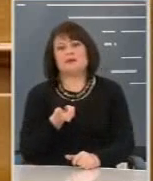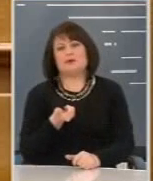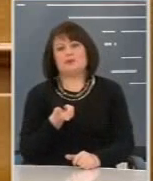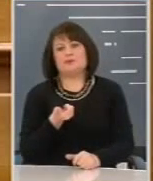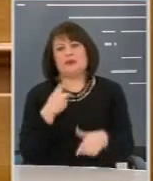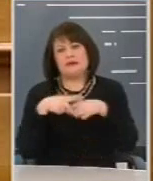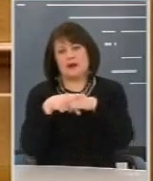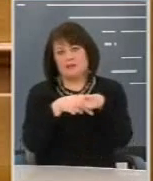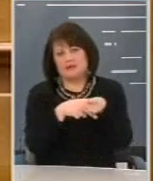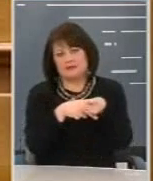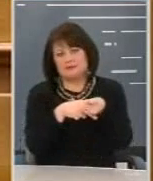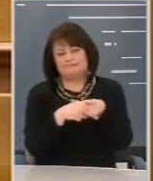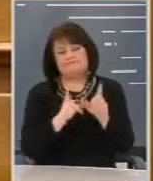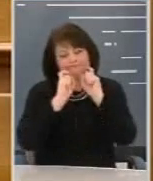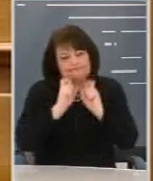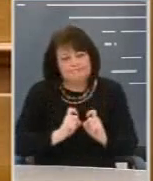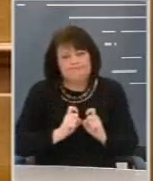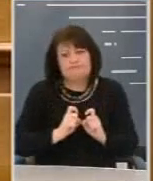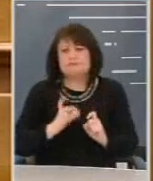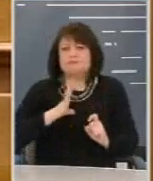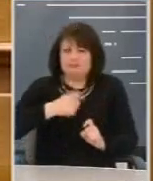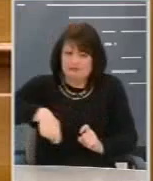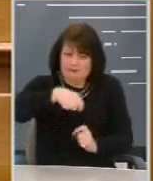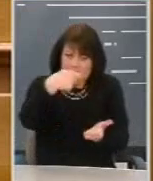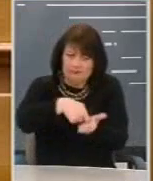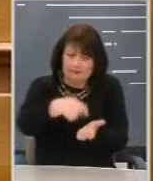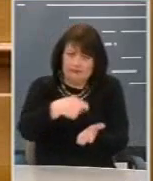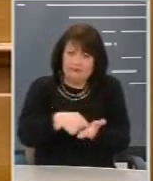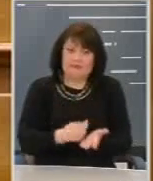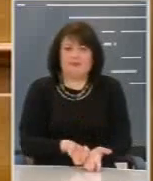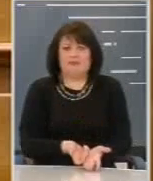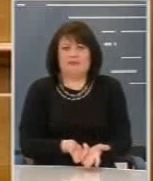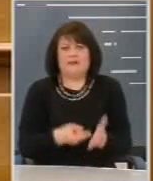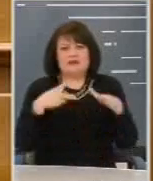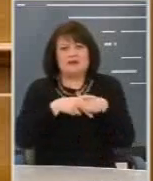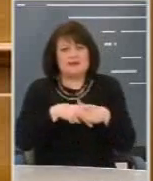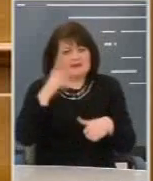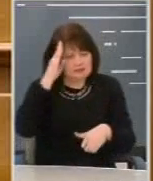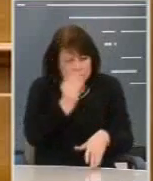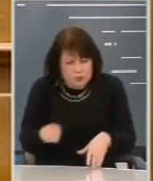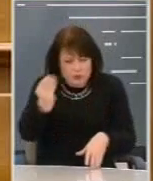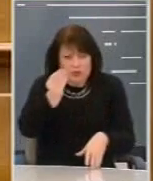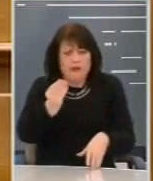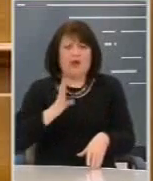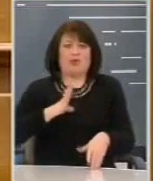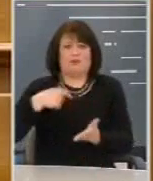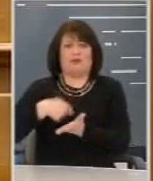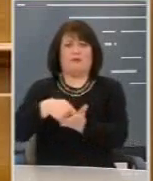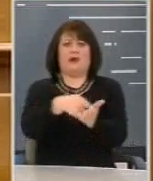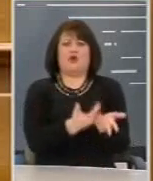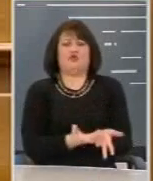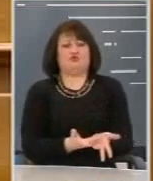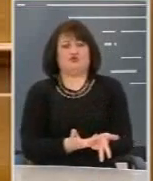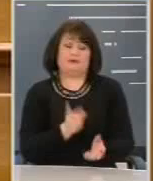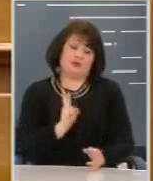για τις τράπεζες, το οποίο θα αναγκαστούν να πληρώσουν οι φορολογούμενοι από αύξηση κεφαλαίου των τραπεζών ή τίποτα άλλο. Να ρυθμιστούν όπως